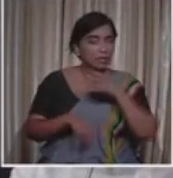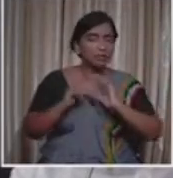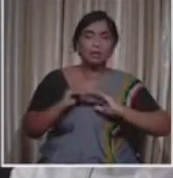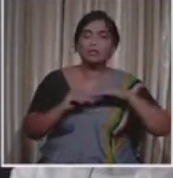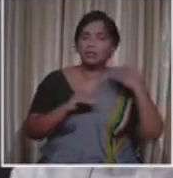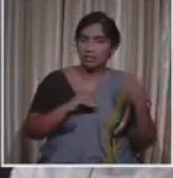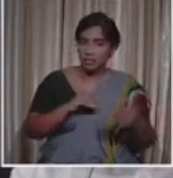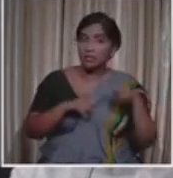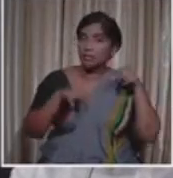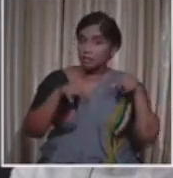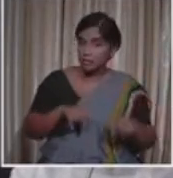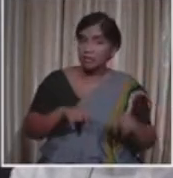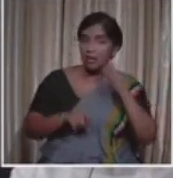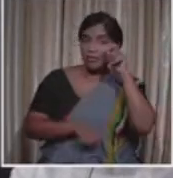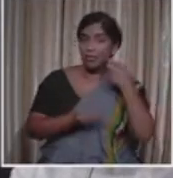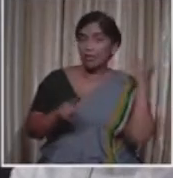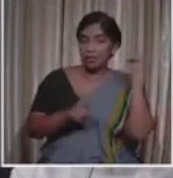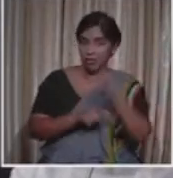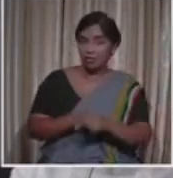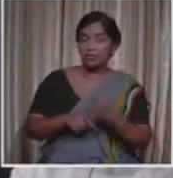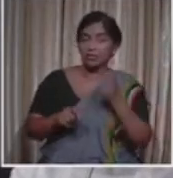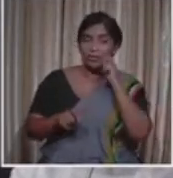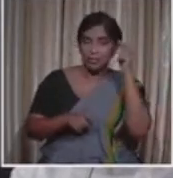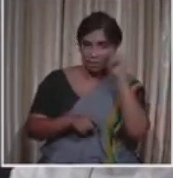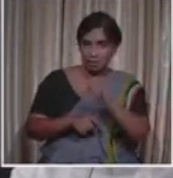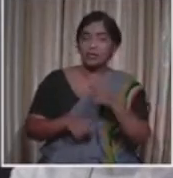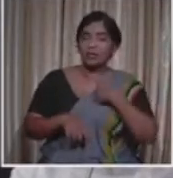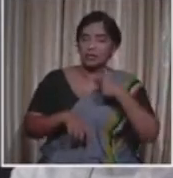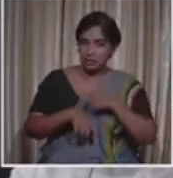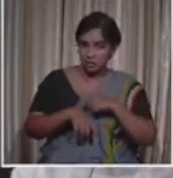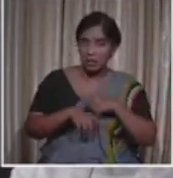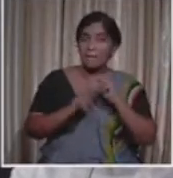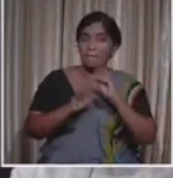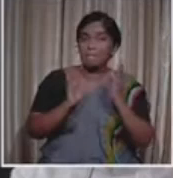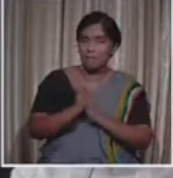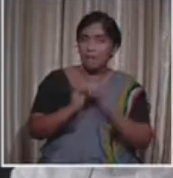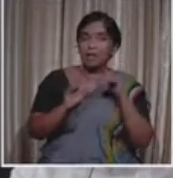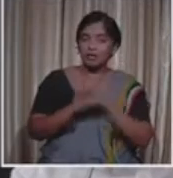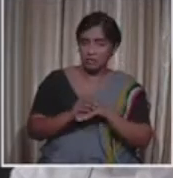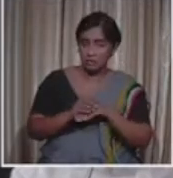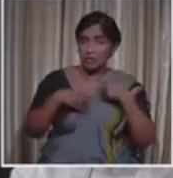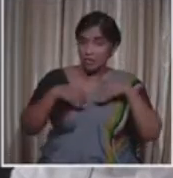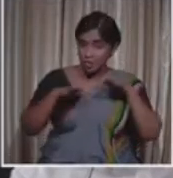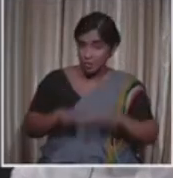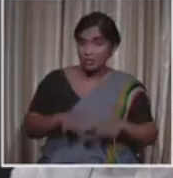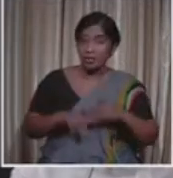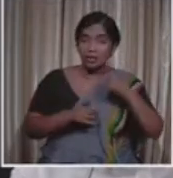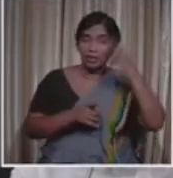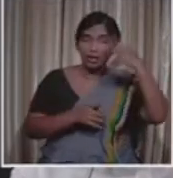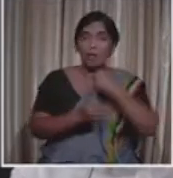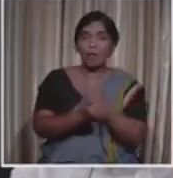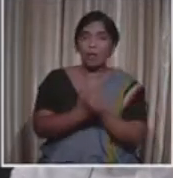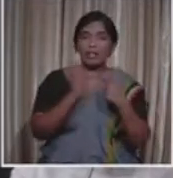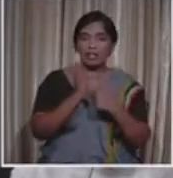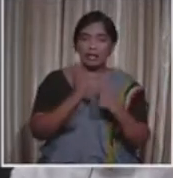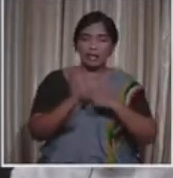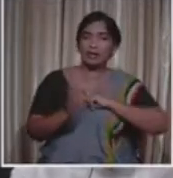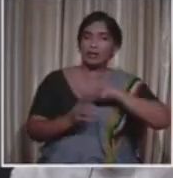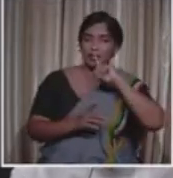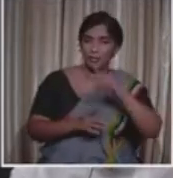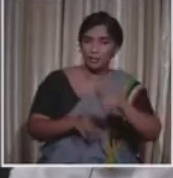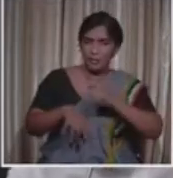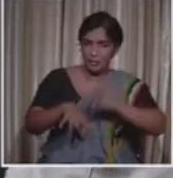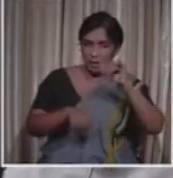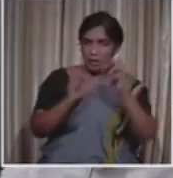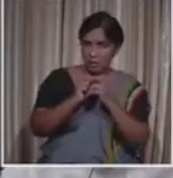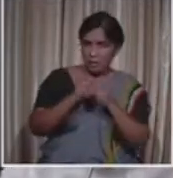පස්සේ මෙතෙන්ට පිරිසක් ගියා. ඒ පිරිස යනකොට මම ඒ අවස්ථාවේදී අරලියගහ මන්දිරේ හිටියේ. මම එතන ඉඳගෙන නියෝජ්‍ය පොලිස් පදිංචි තෙන්නකොට මැතිතුමාට කතා කරා මෙහෙම